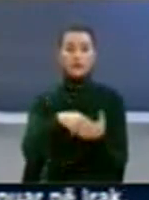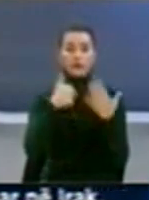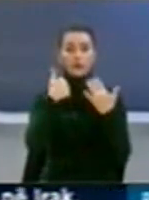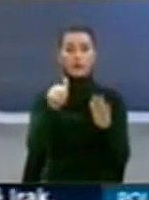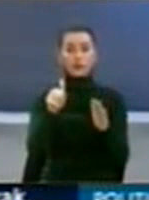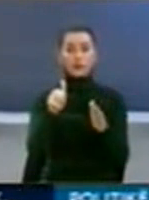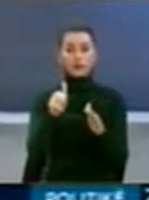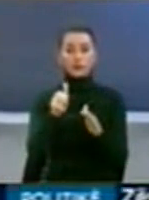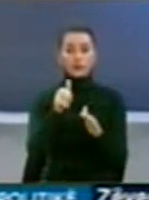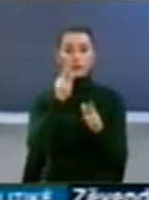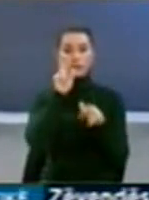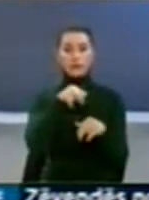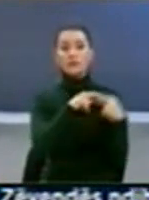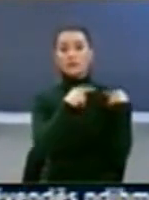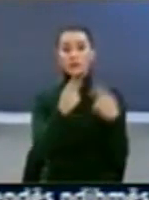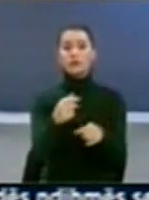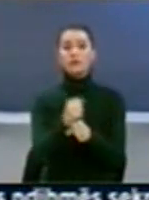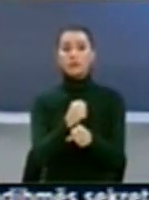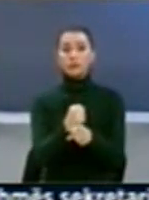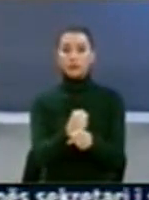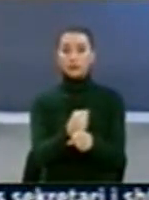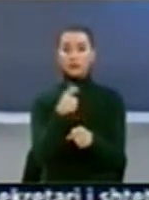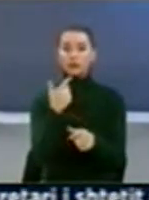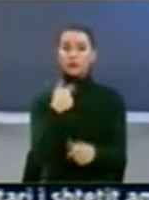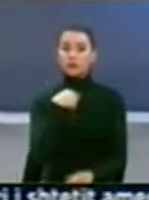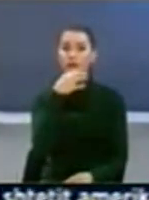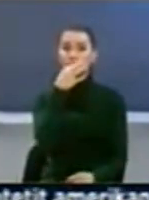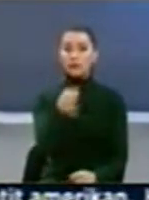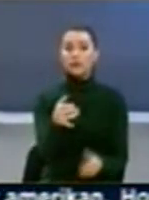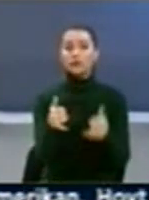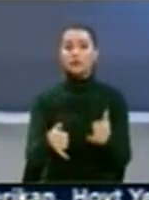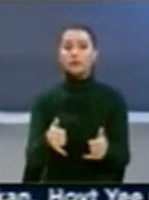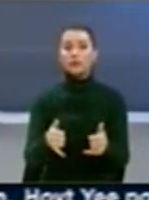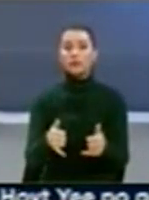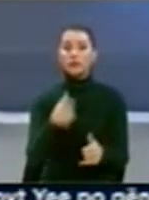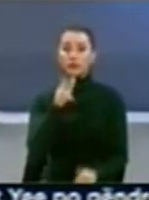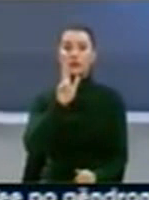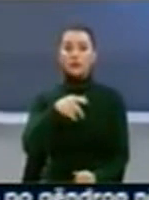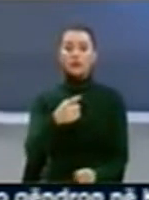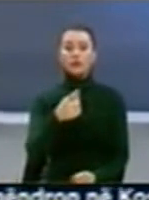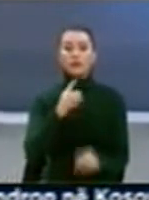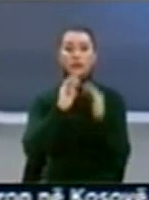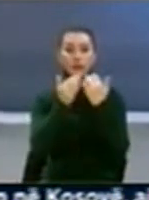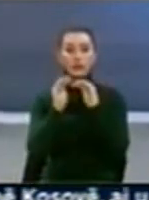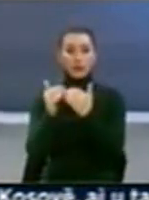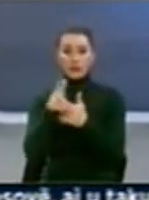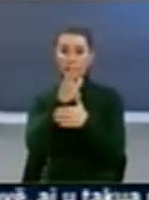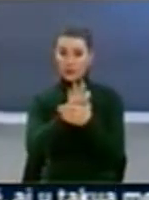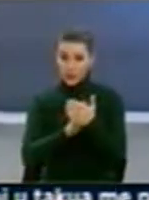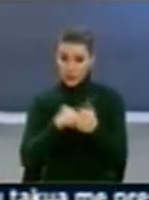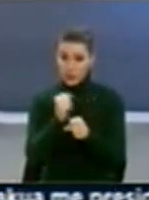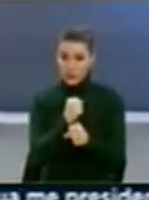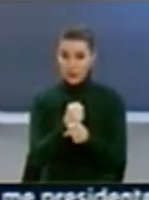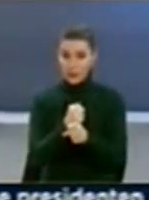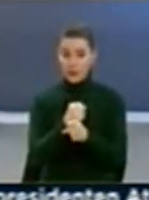2016 do të akualojmë kompetencat, por sipas jush tani për tani ato oda që janë themeluar kanë filluar ta